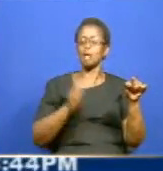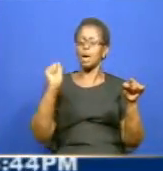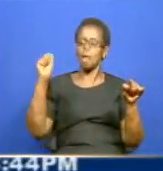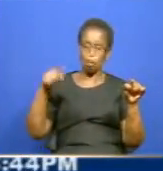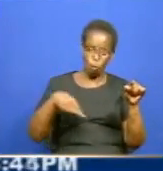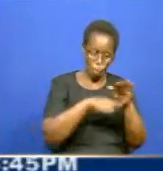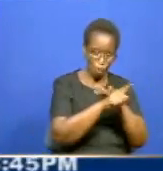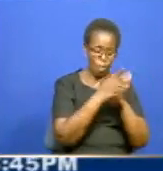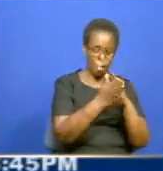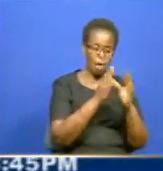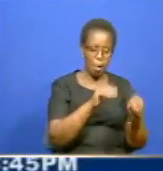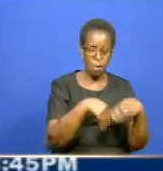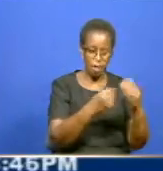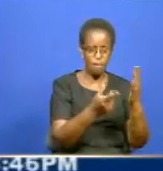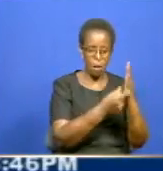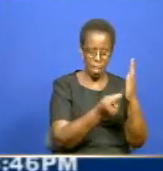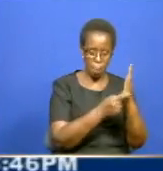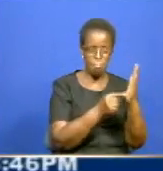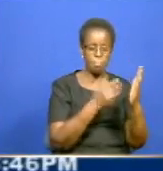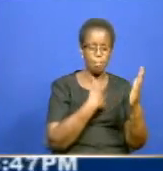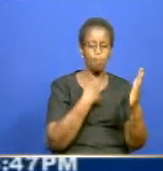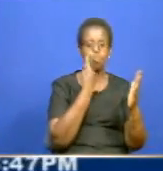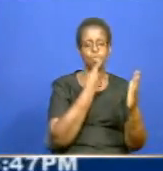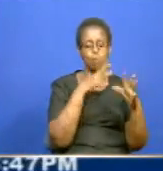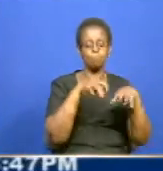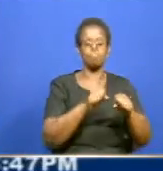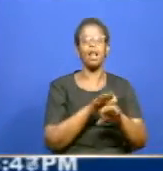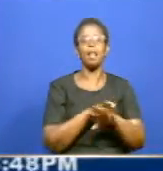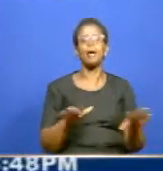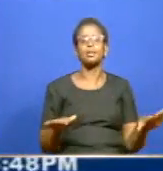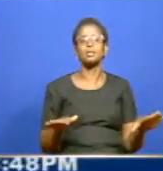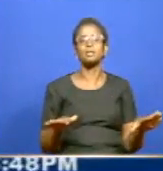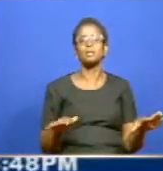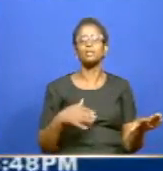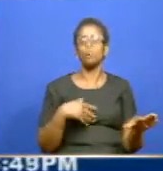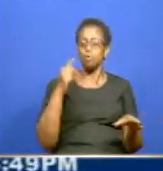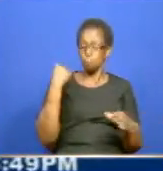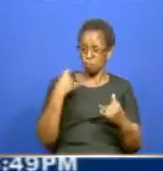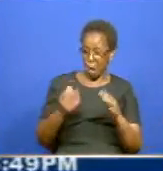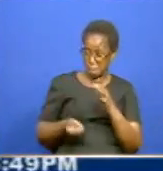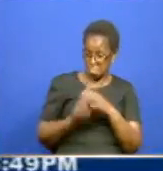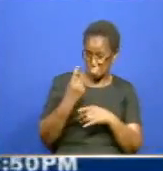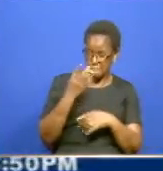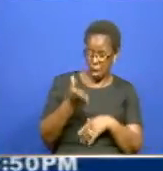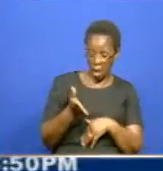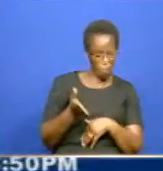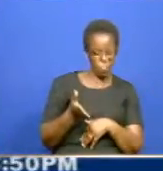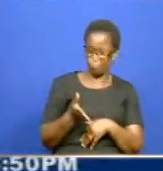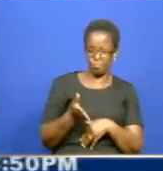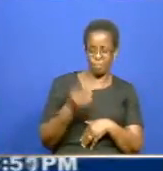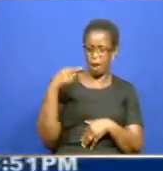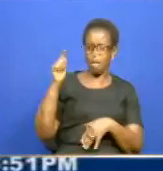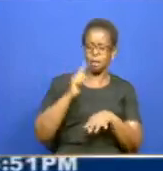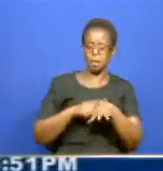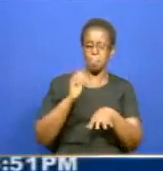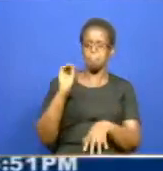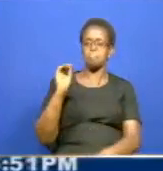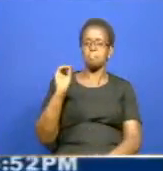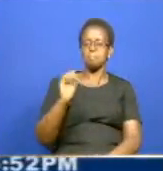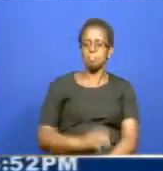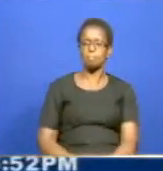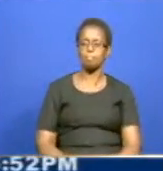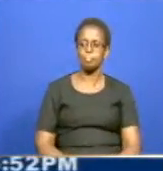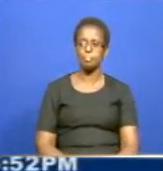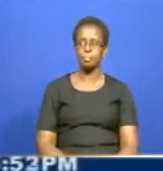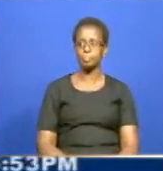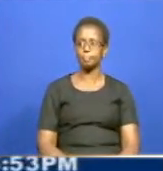sababu hapa sasa itakuwa ile wazungu wanasema premature. Asante Bwana Spika. Okay, conclude Senator Mazayo, we move on.